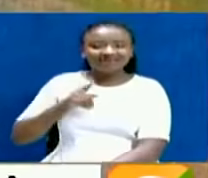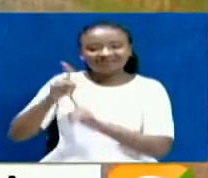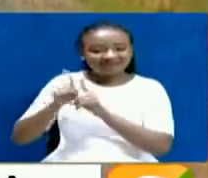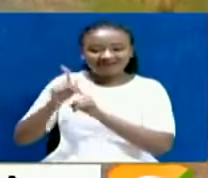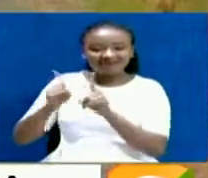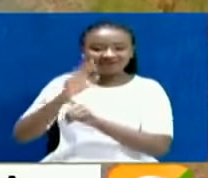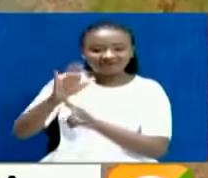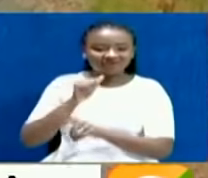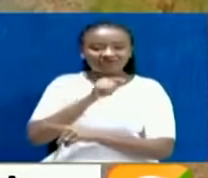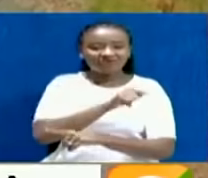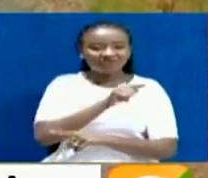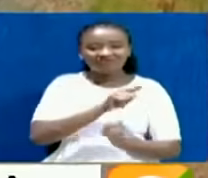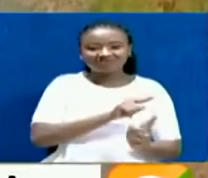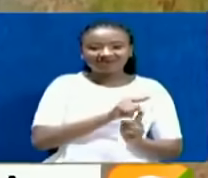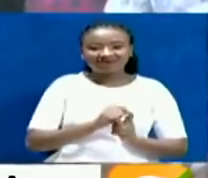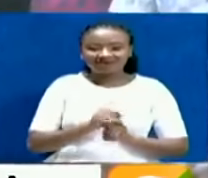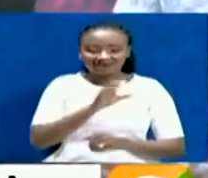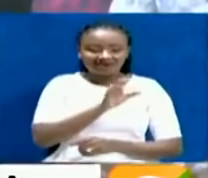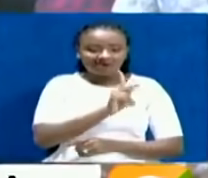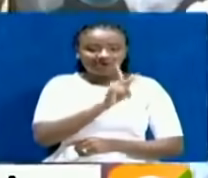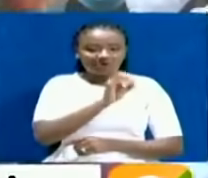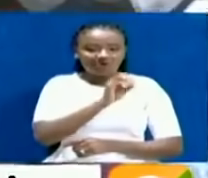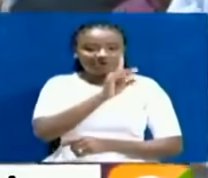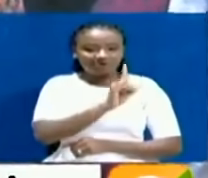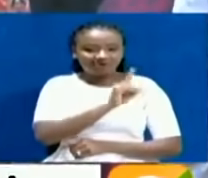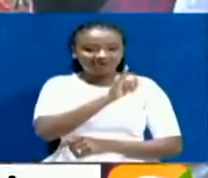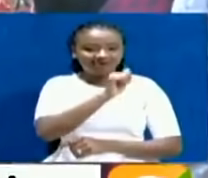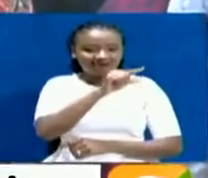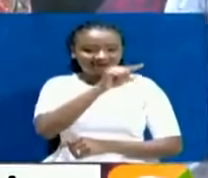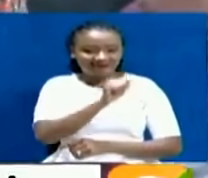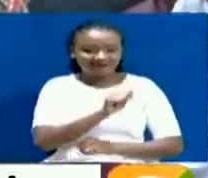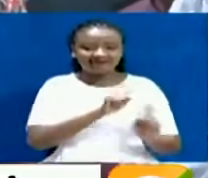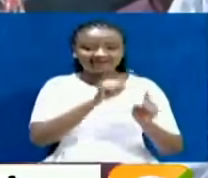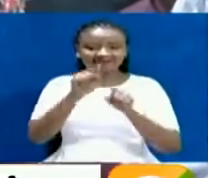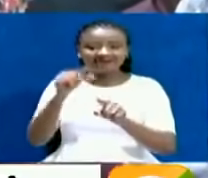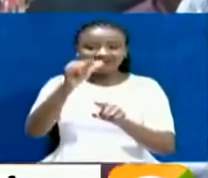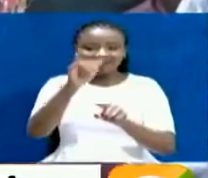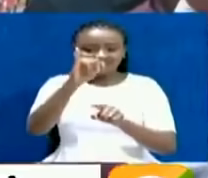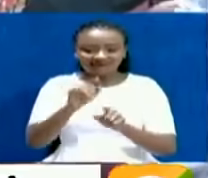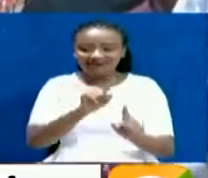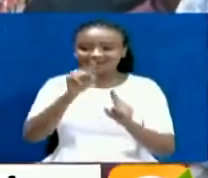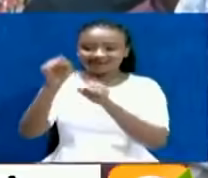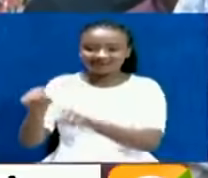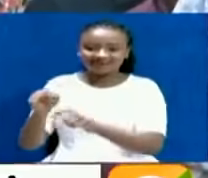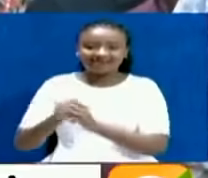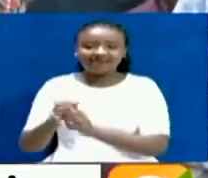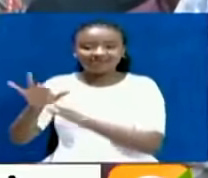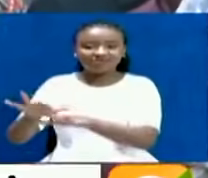way from Mutumbu to Kodiaga through a guy into Akala